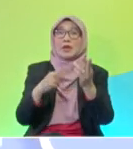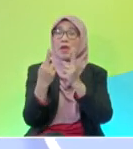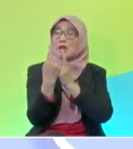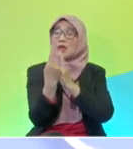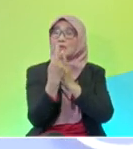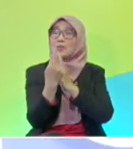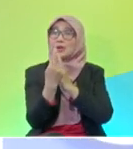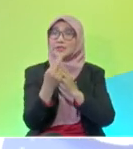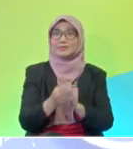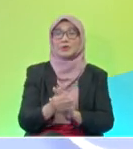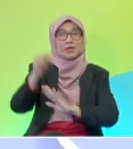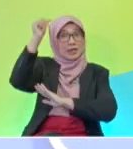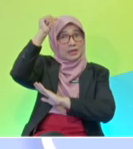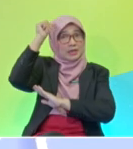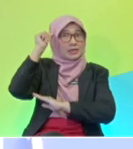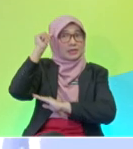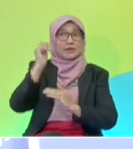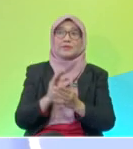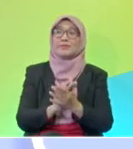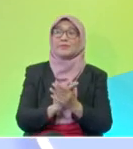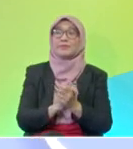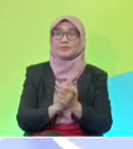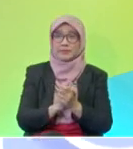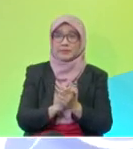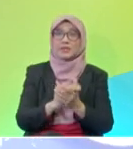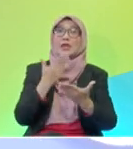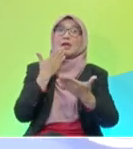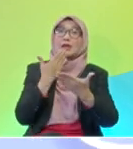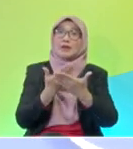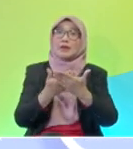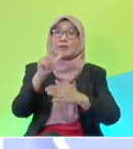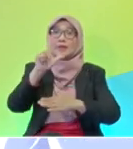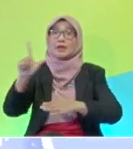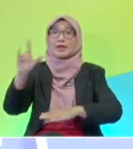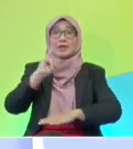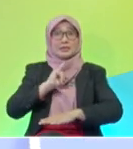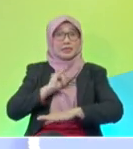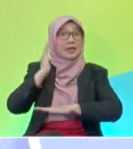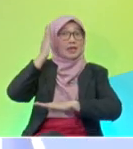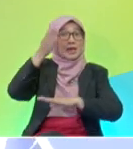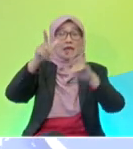Adam silakan Adam silakan Baiklah saya